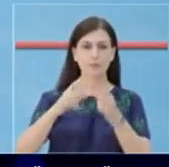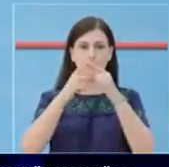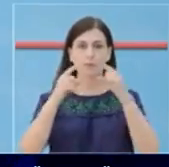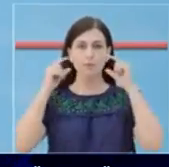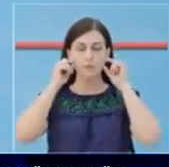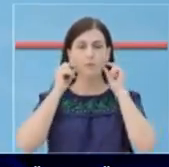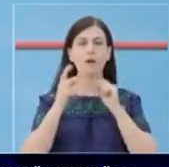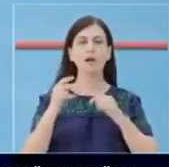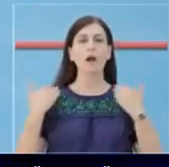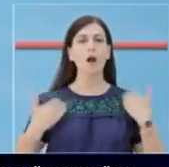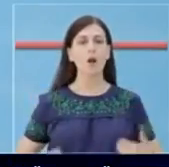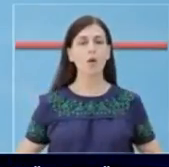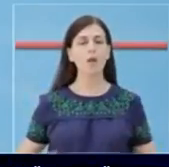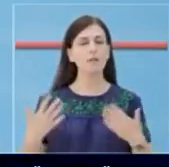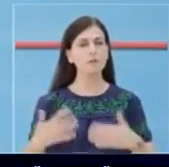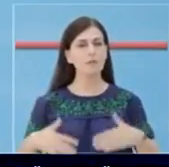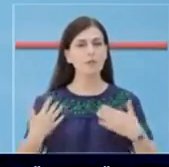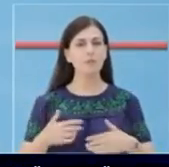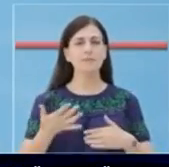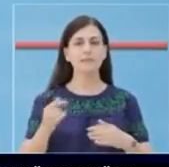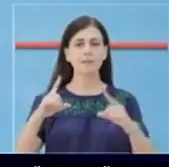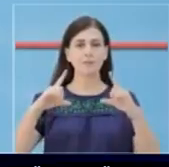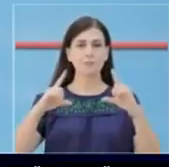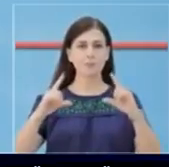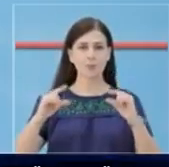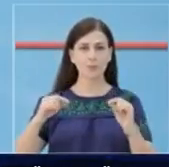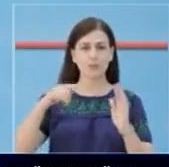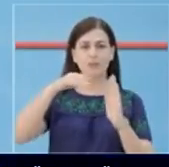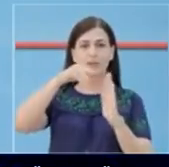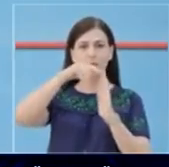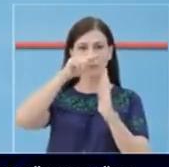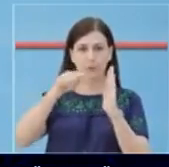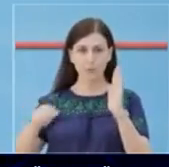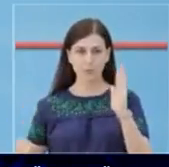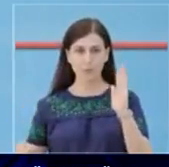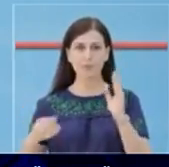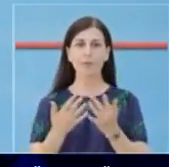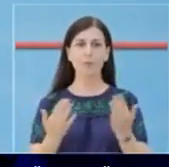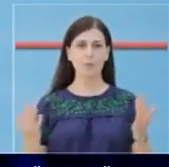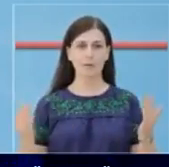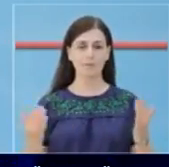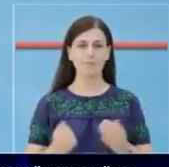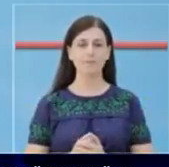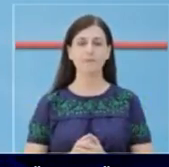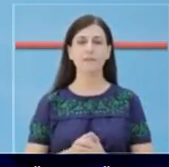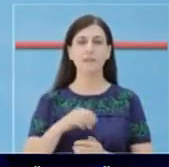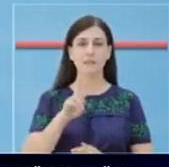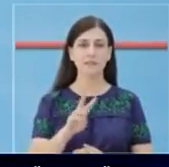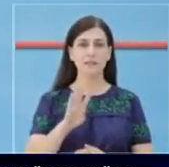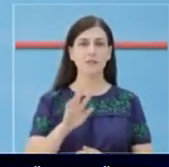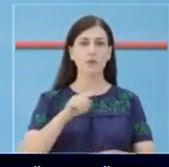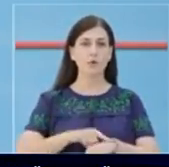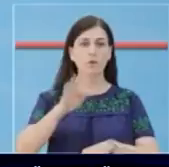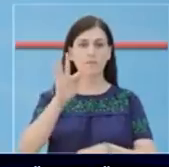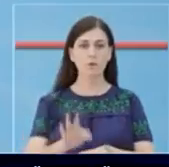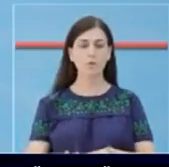social, ruajtja e higjienës personale kanë ruajtur një rol të rëndësishëm në një paraqitjen e një kurbe epidemiologjike të butë.